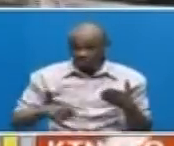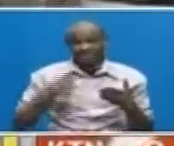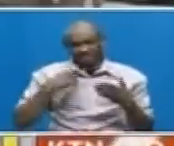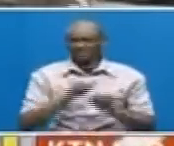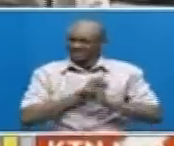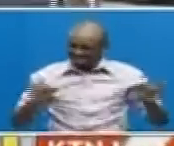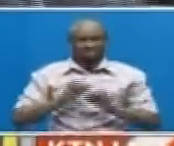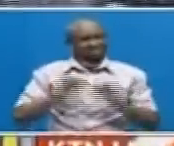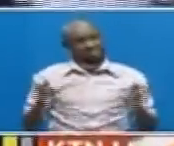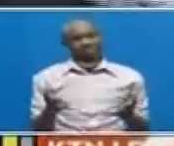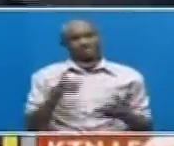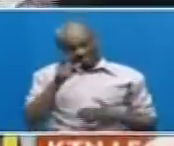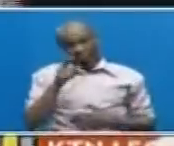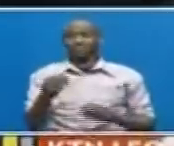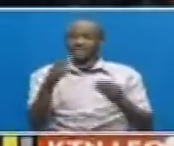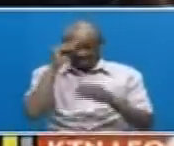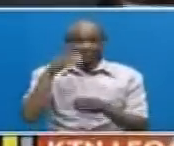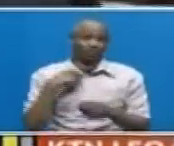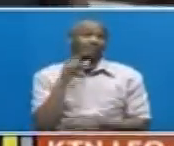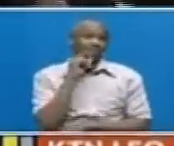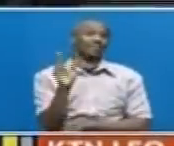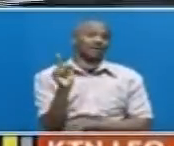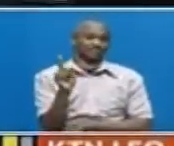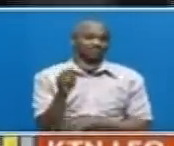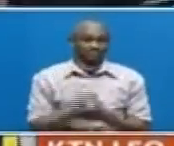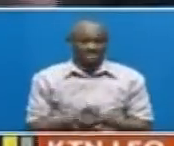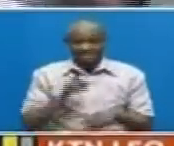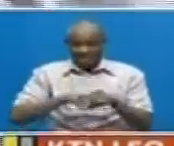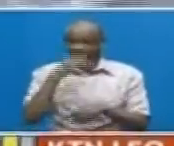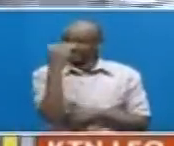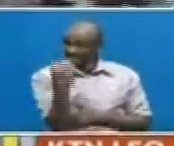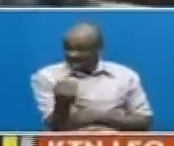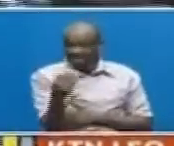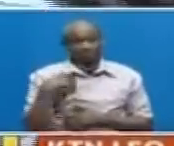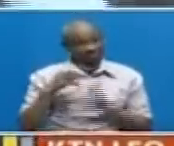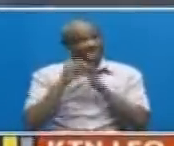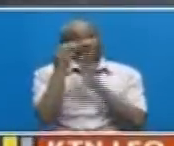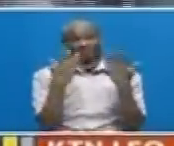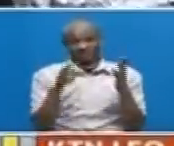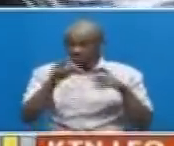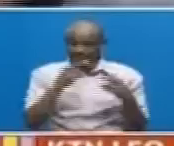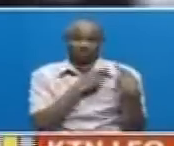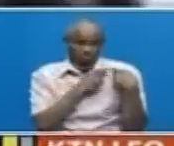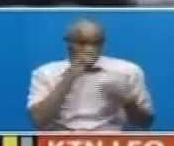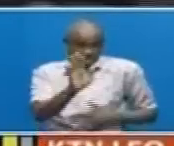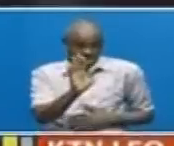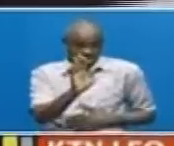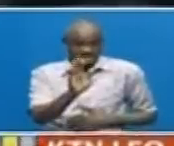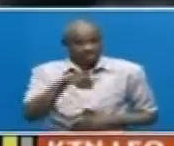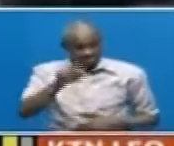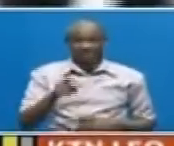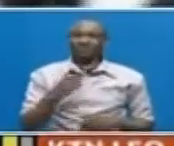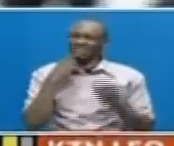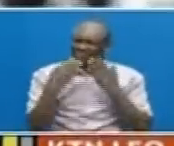clean. Yeah, that's another thing that I really learned from my dad. Akiwa kijana ambaye amekomaa na anaweza kujitegemea,